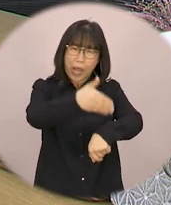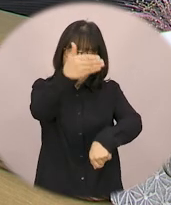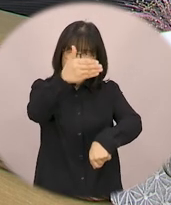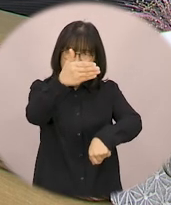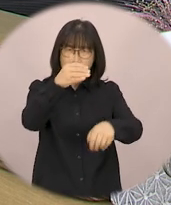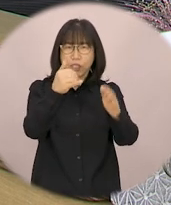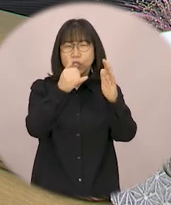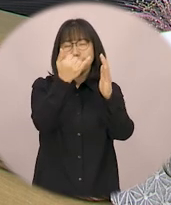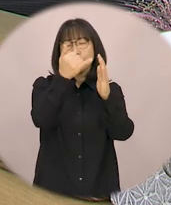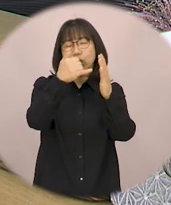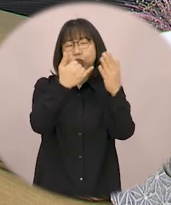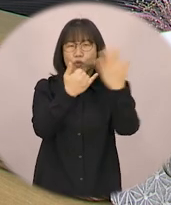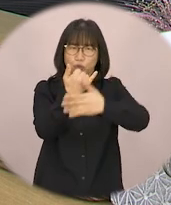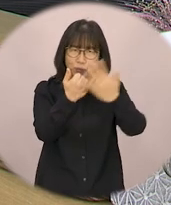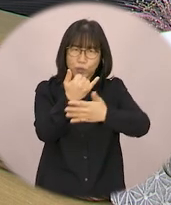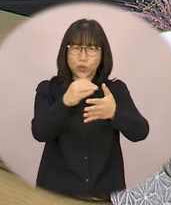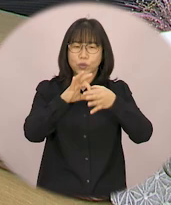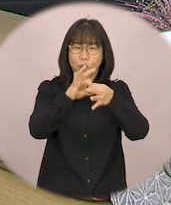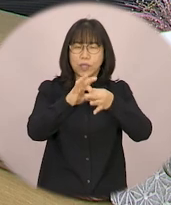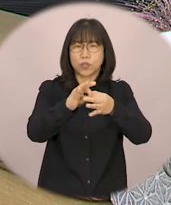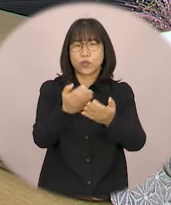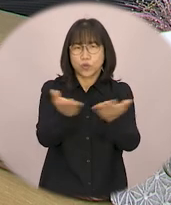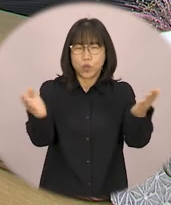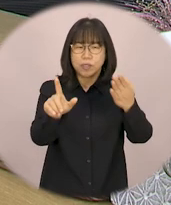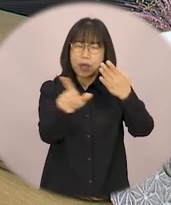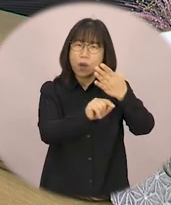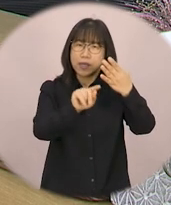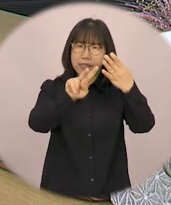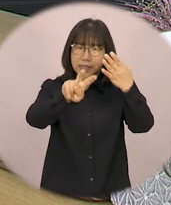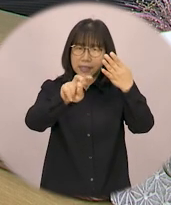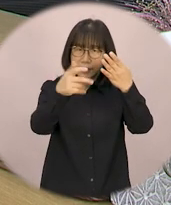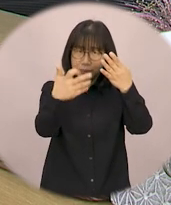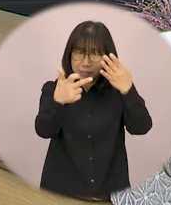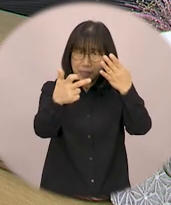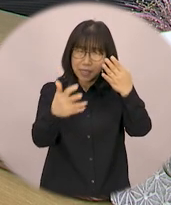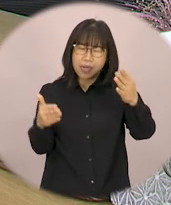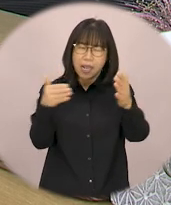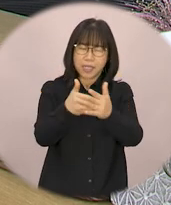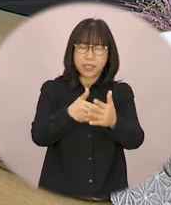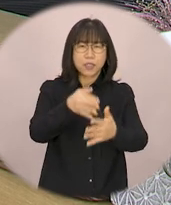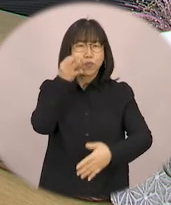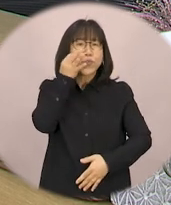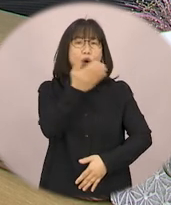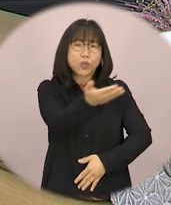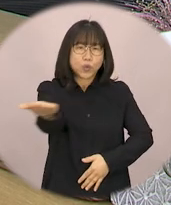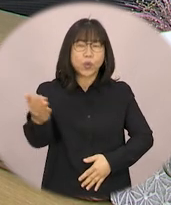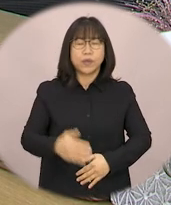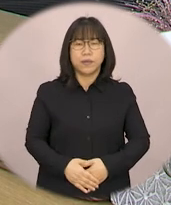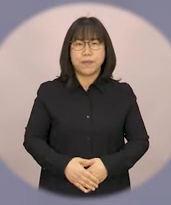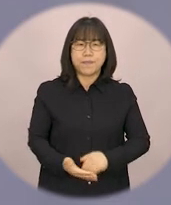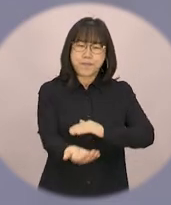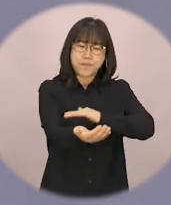9시 강서구청 유튜브를 통해 방송되며 영상은 4월 17일까지 게시됩니다